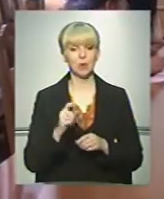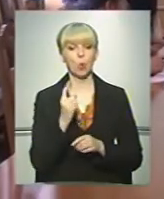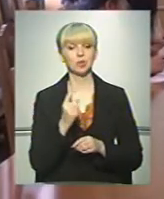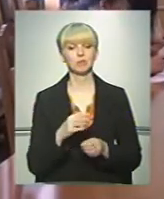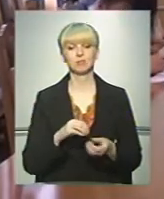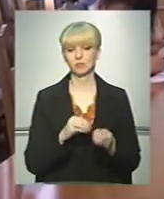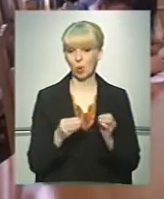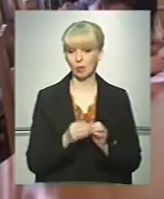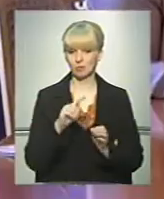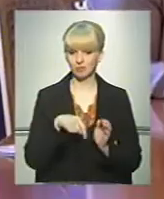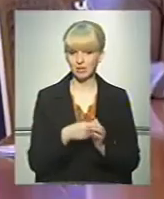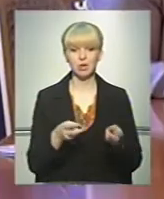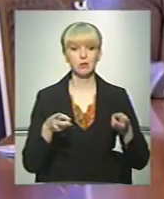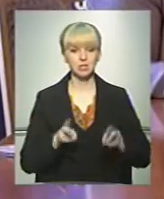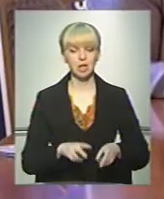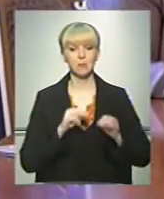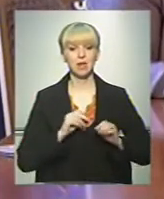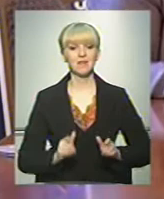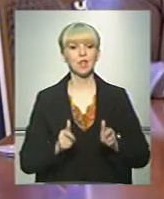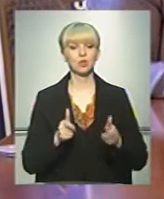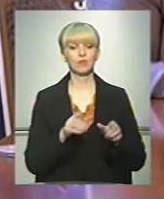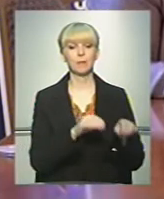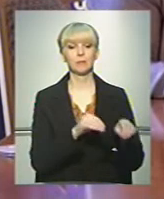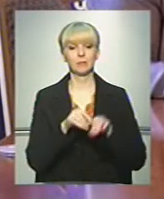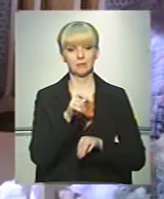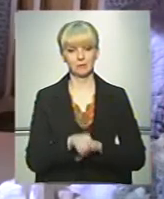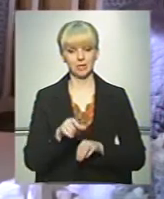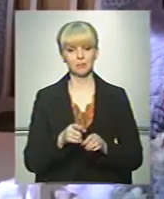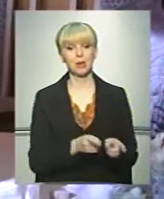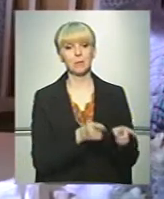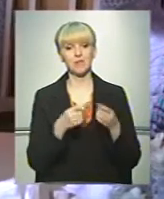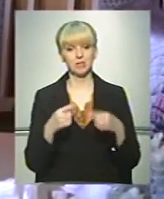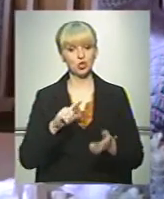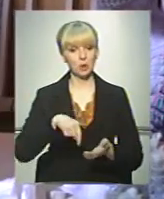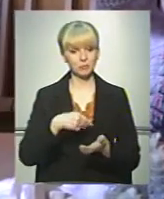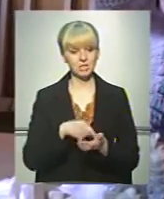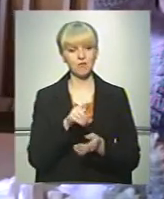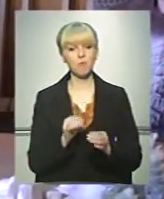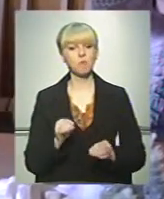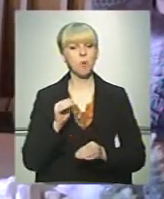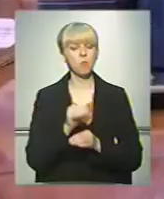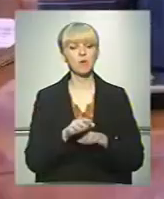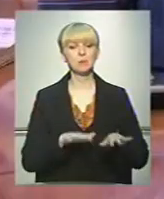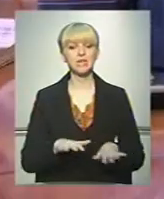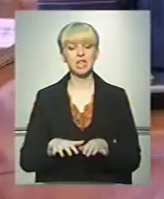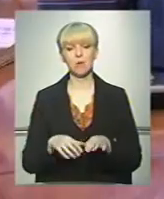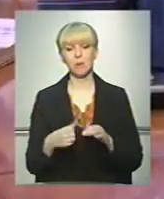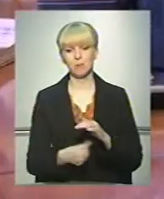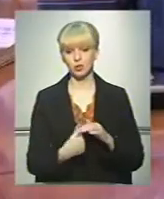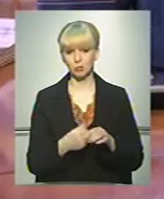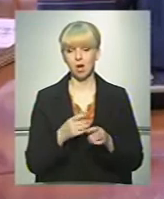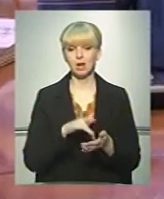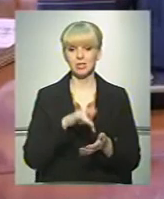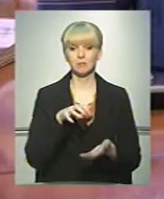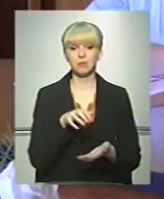із найпроблемніших питань залишається працевлаштування переселенців, адже переїхавши в інші міста, вони поповнили ряди місцевих безробітних, а